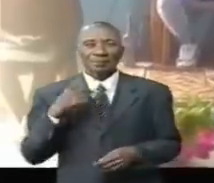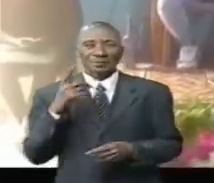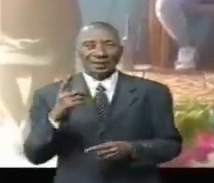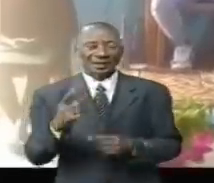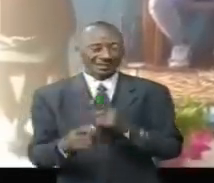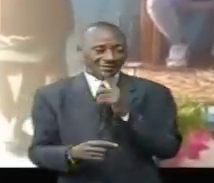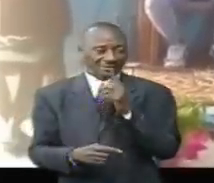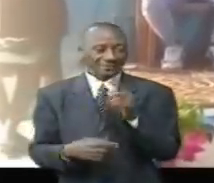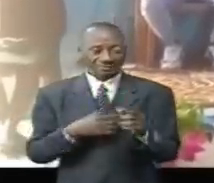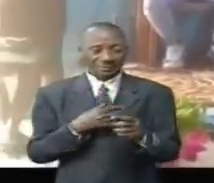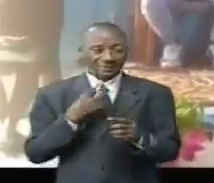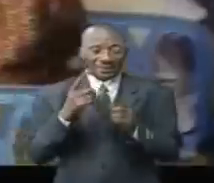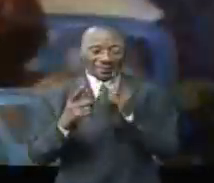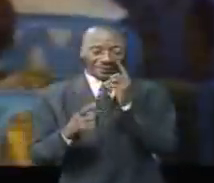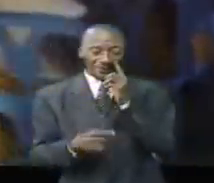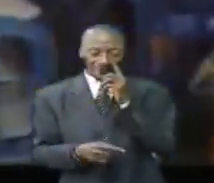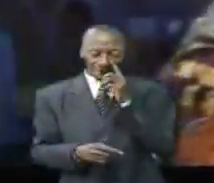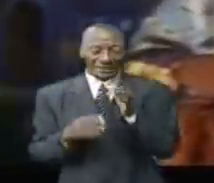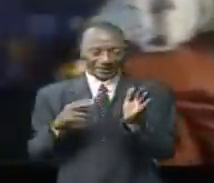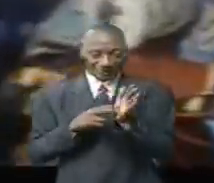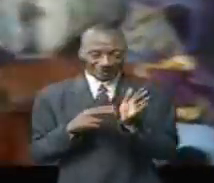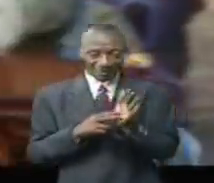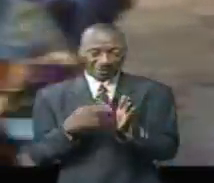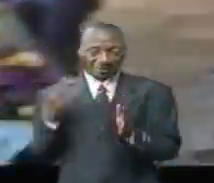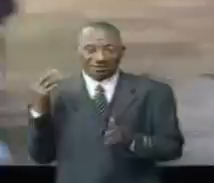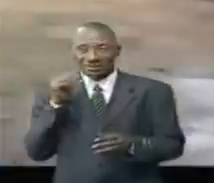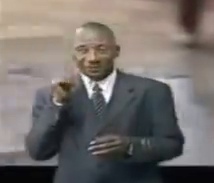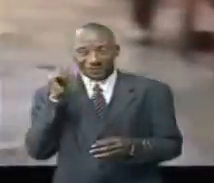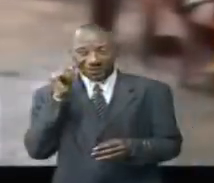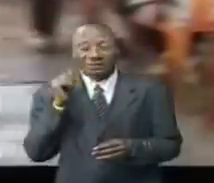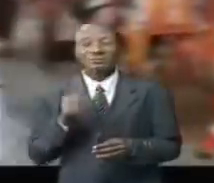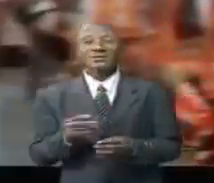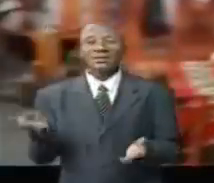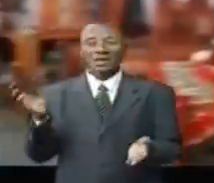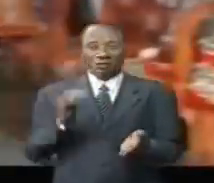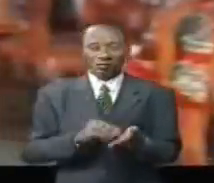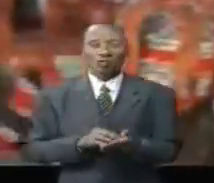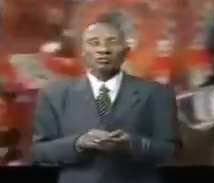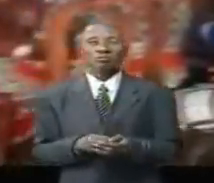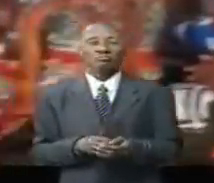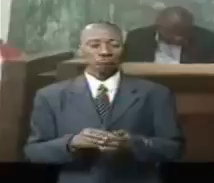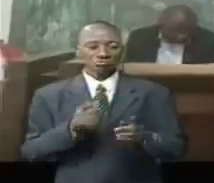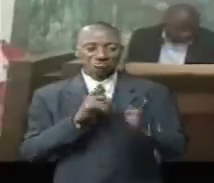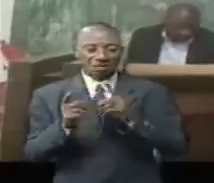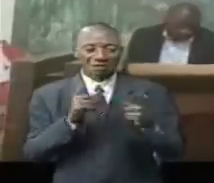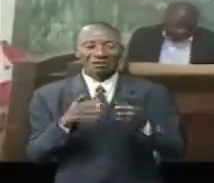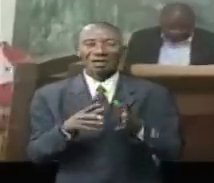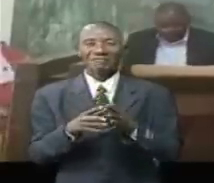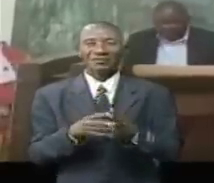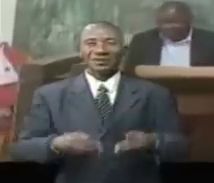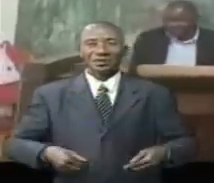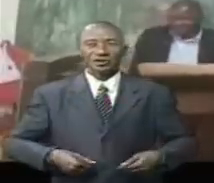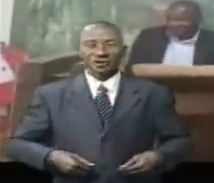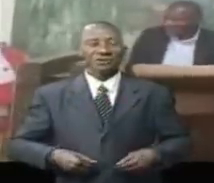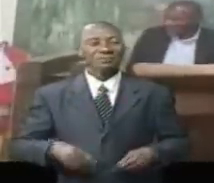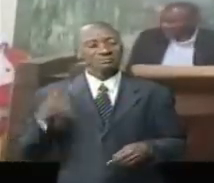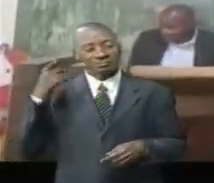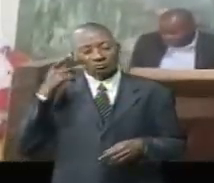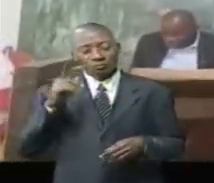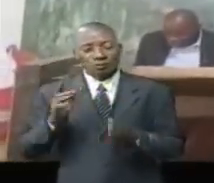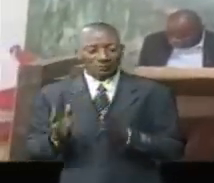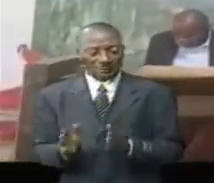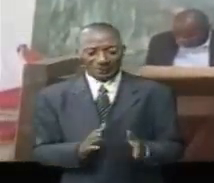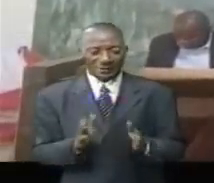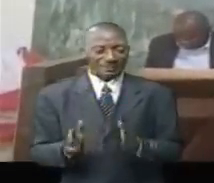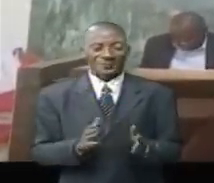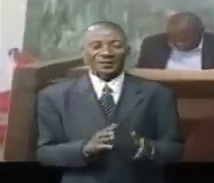le dimanche 26 juin appelé à renforcer sa foi en Dieu pour être dynamique et utile dans la société car la foi